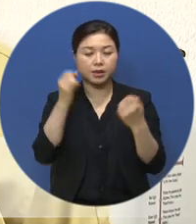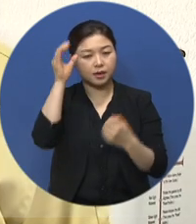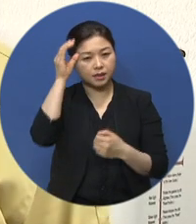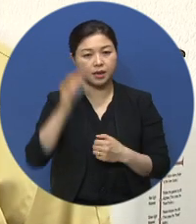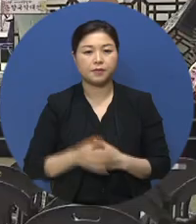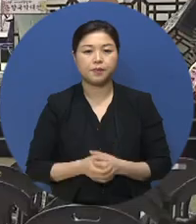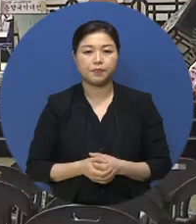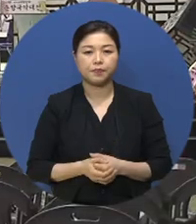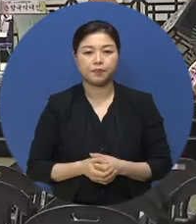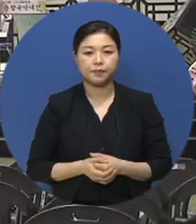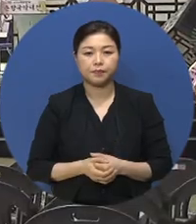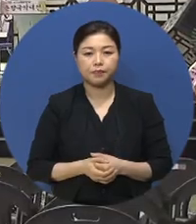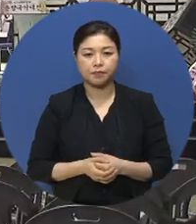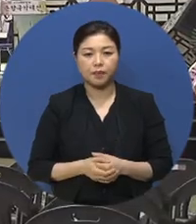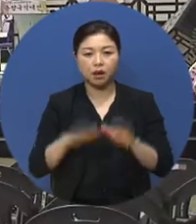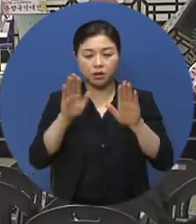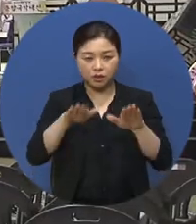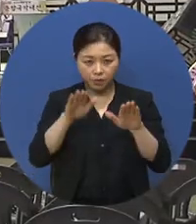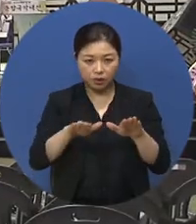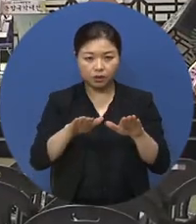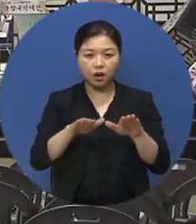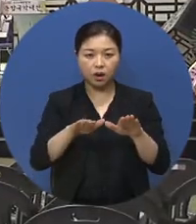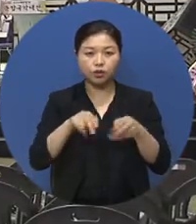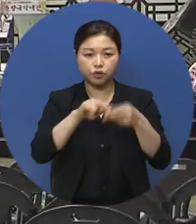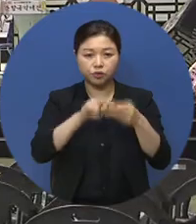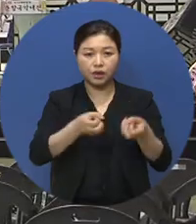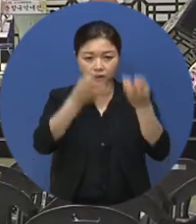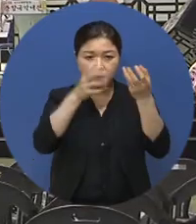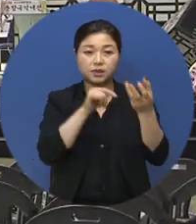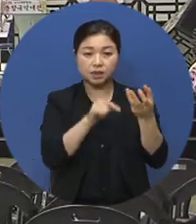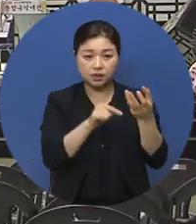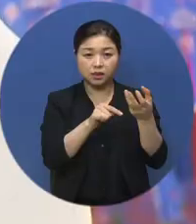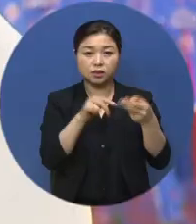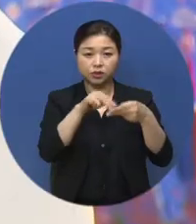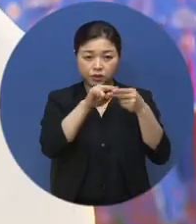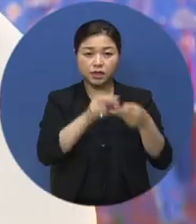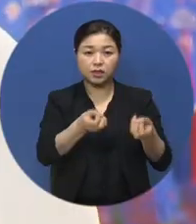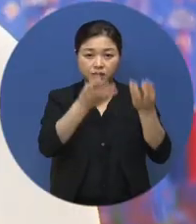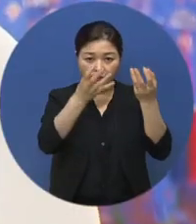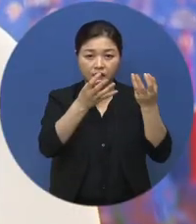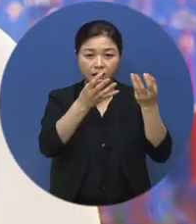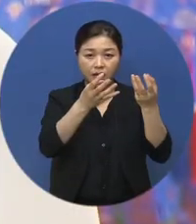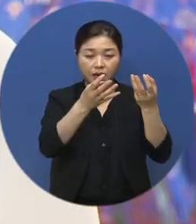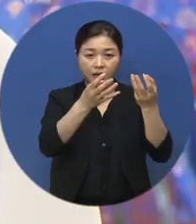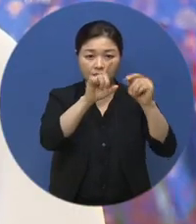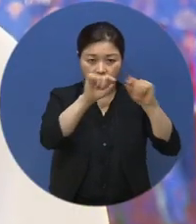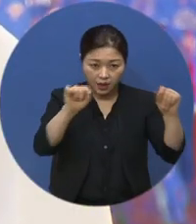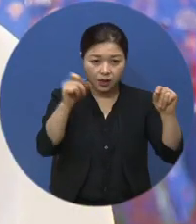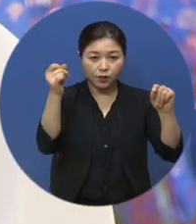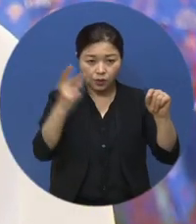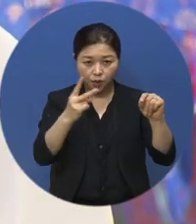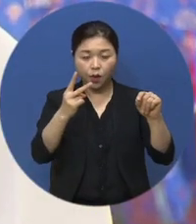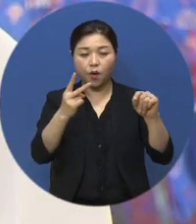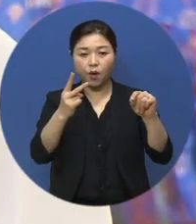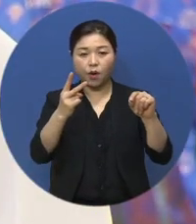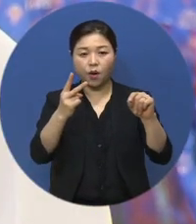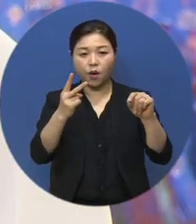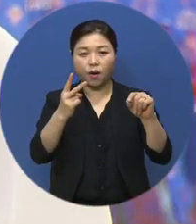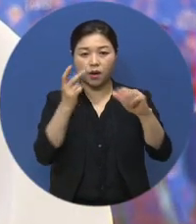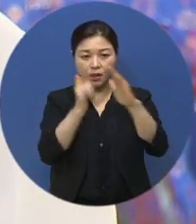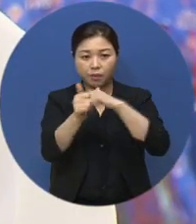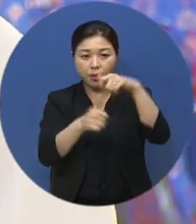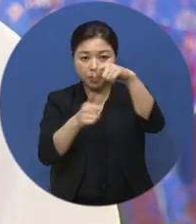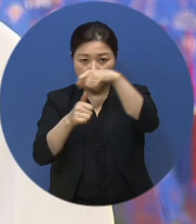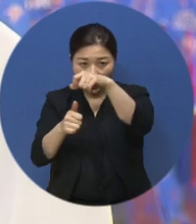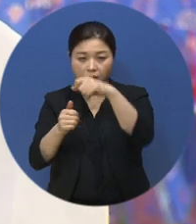기대합니다. 한편 이번 춘향제는 이틀간 춘향제안과 전국 춘향선발대회, 제48회